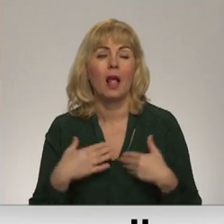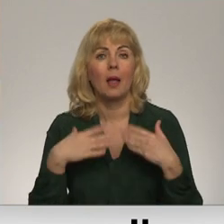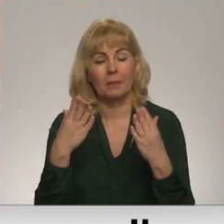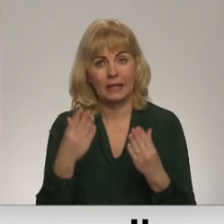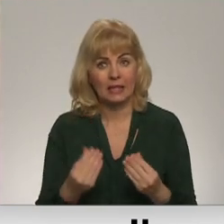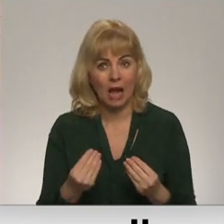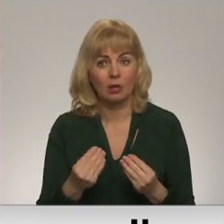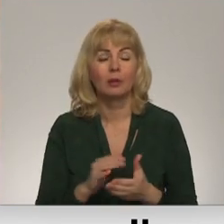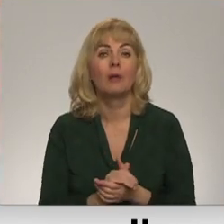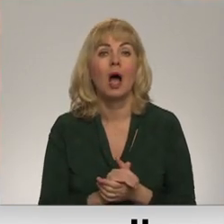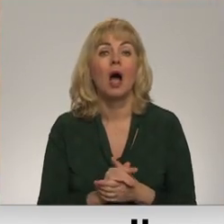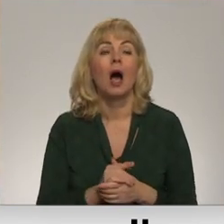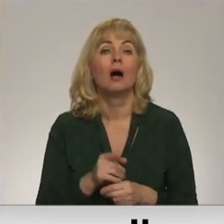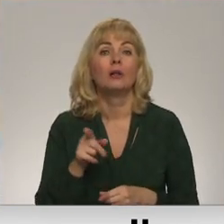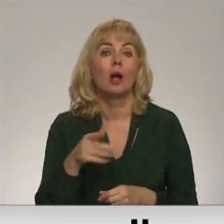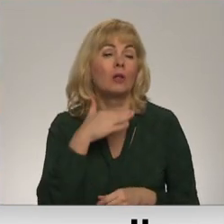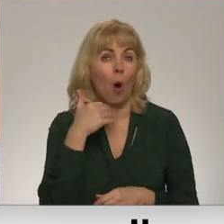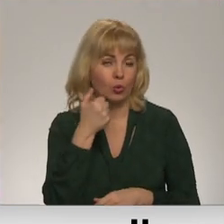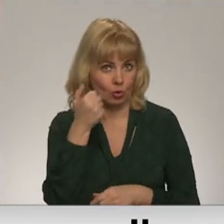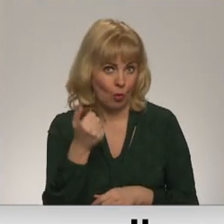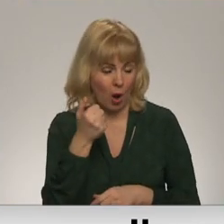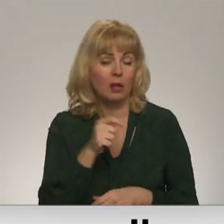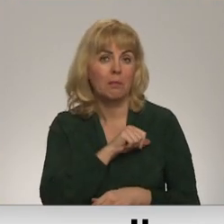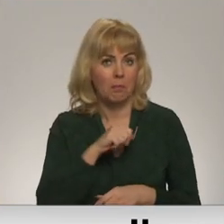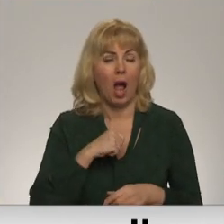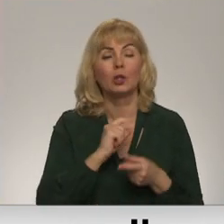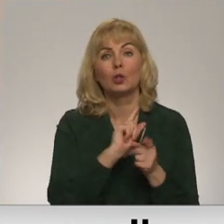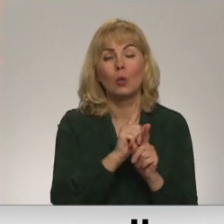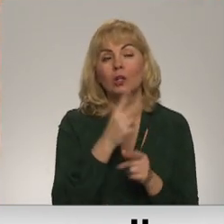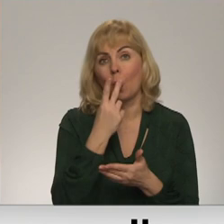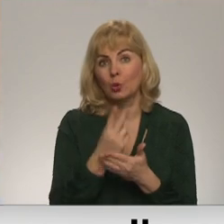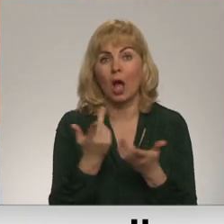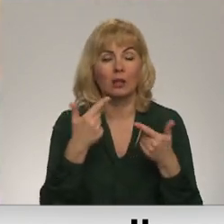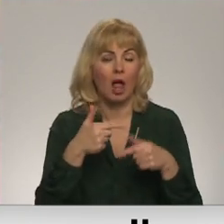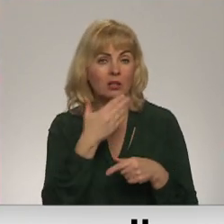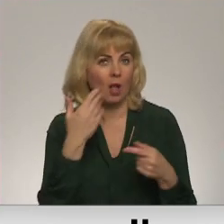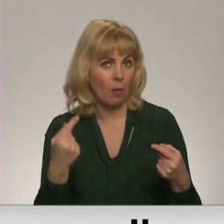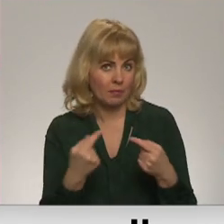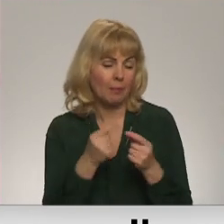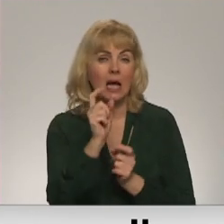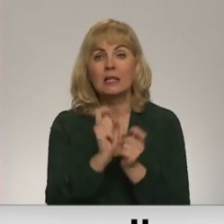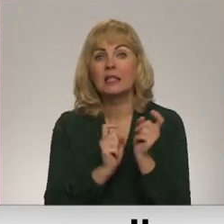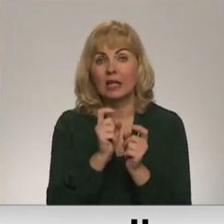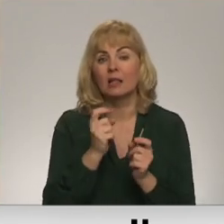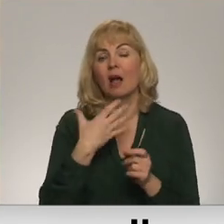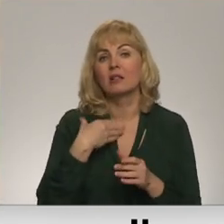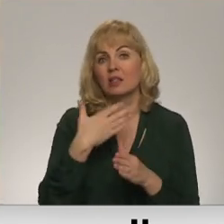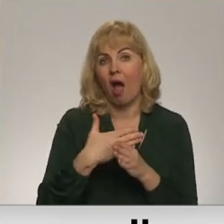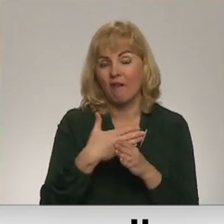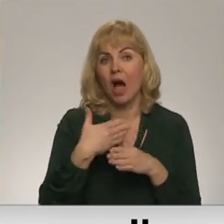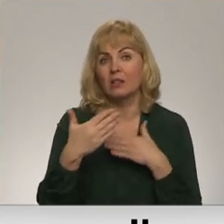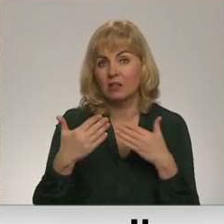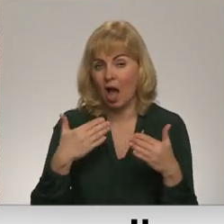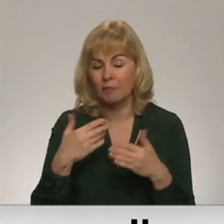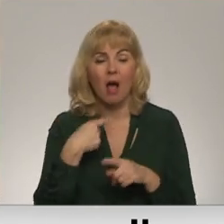Labdien! Jeļena Matjakubova daudzus gadus ir arī skolotāja un uzskata, ka šis laiks nav piemērots strīdiem savā starpā, pat apzinoties,